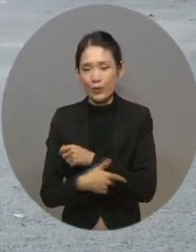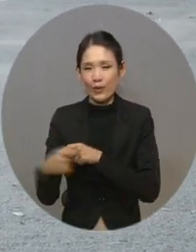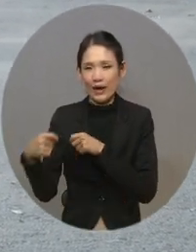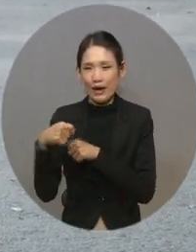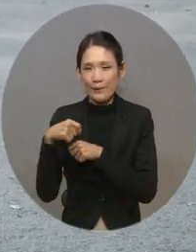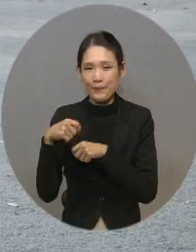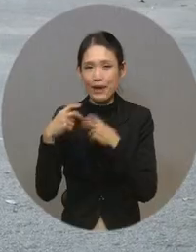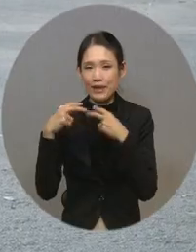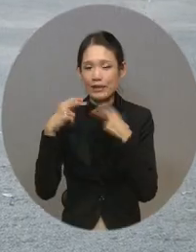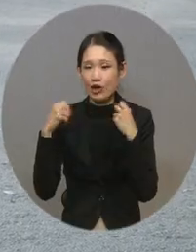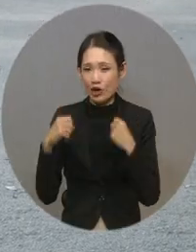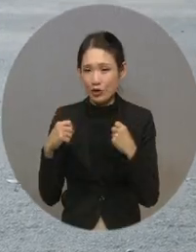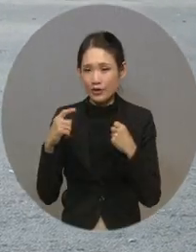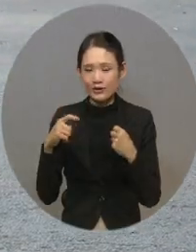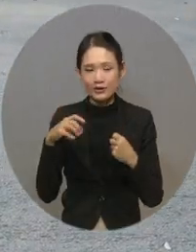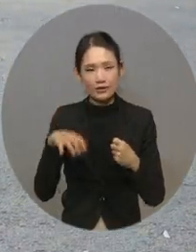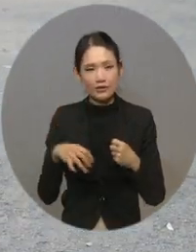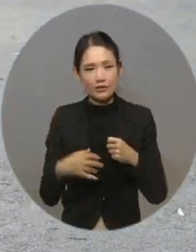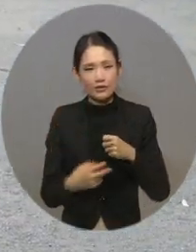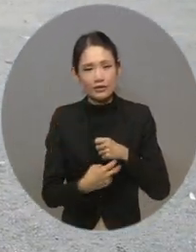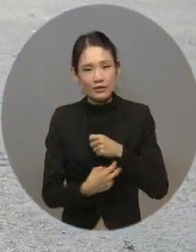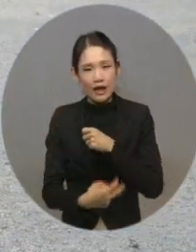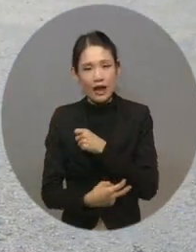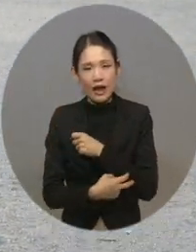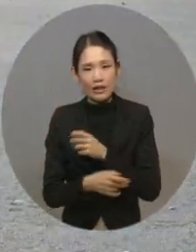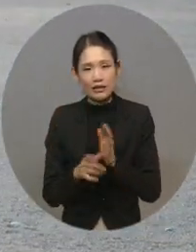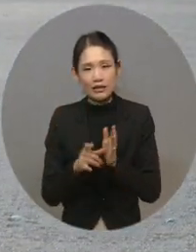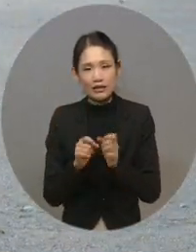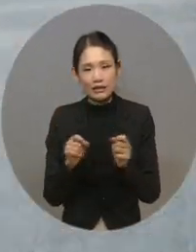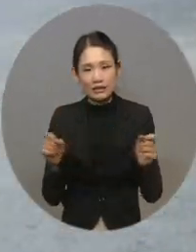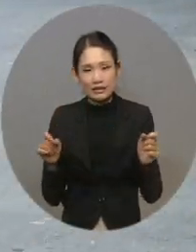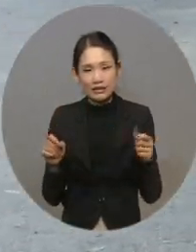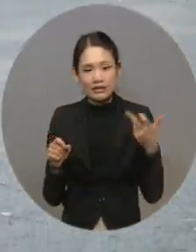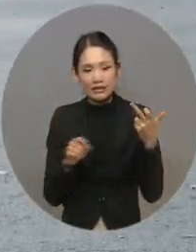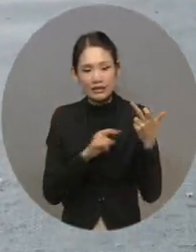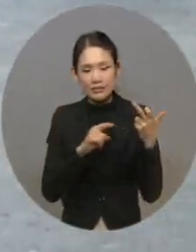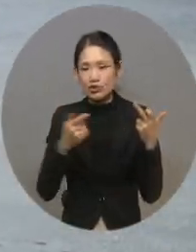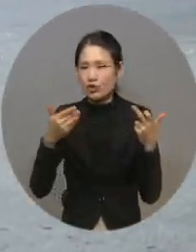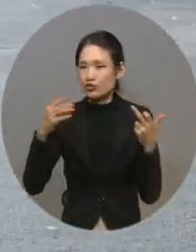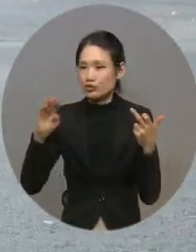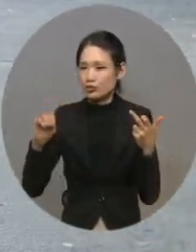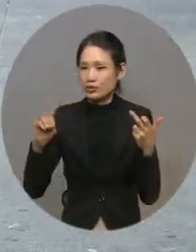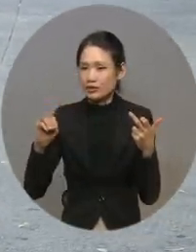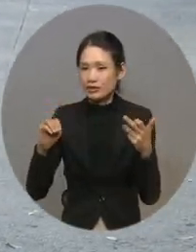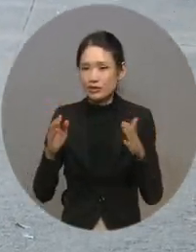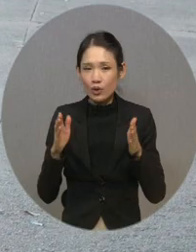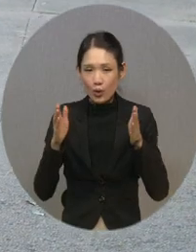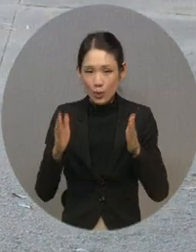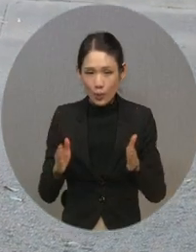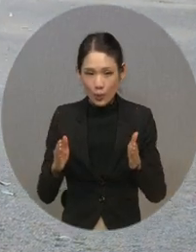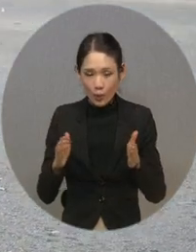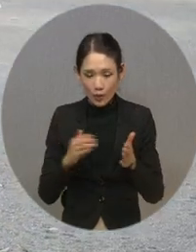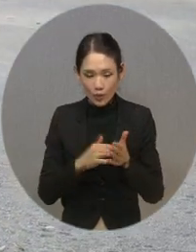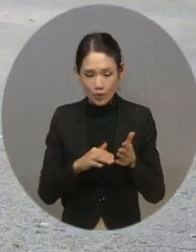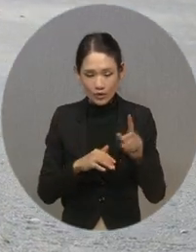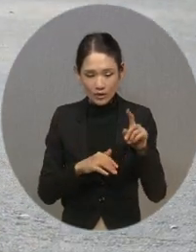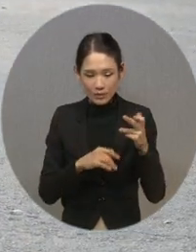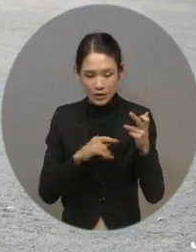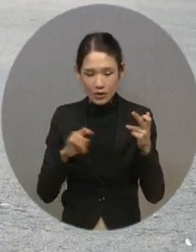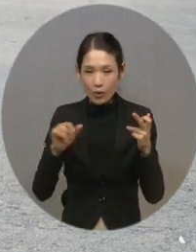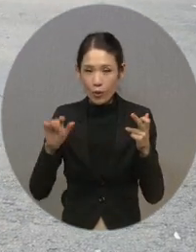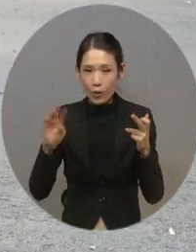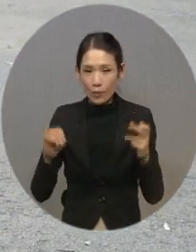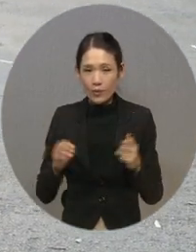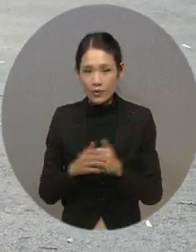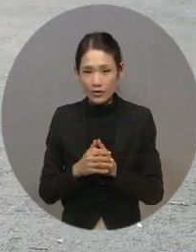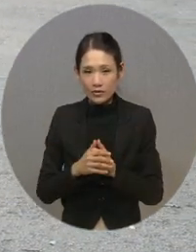네. 예. 이 금천교는요. 다리의 길이가 한 12.9m 그리고 폭은 한 12.5m 정도 되는